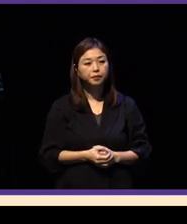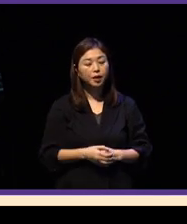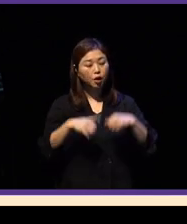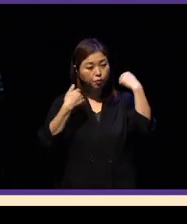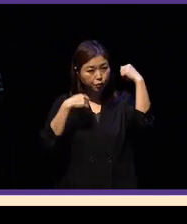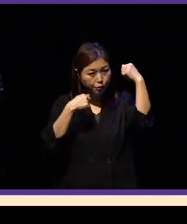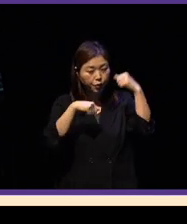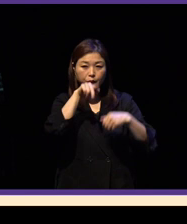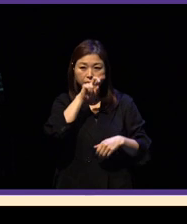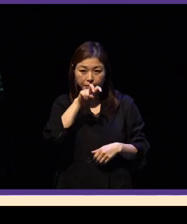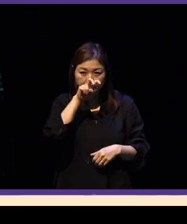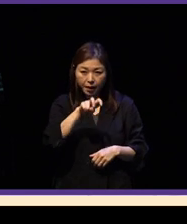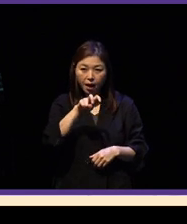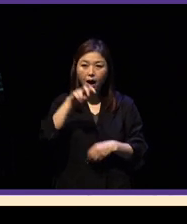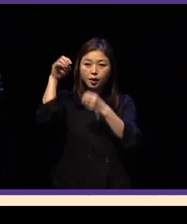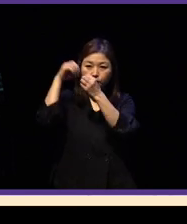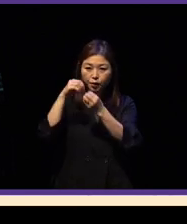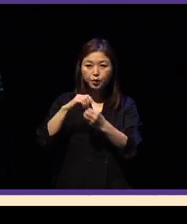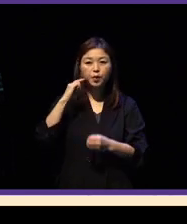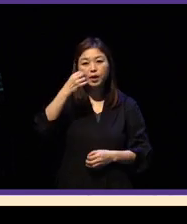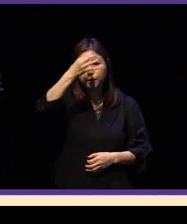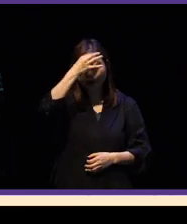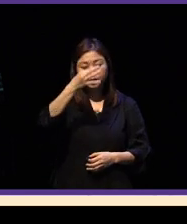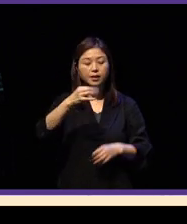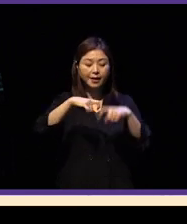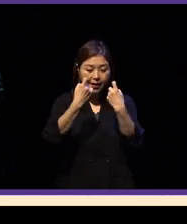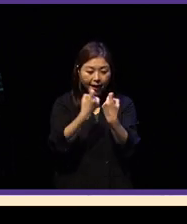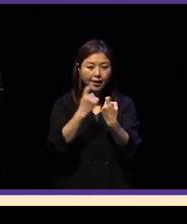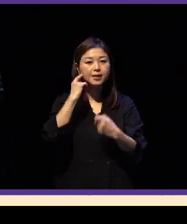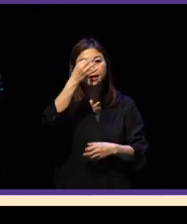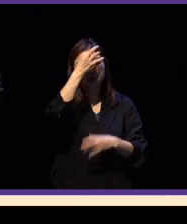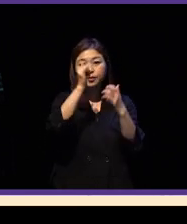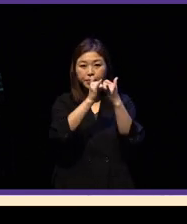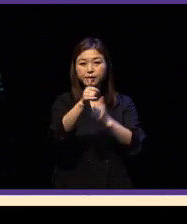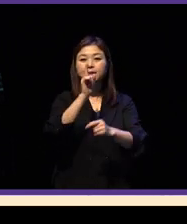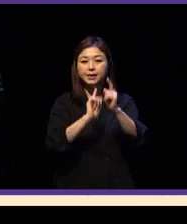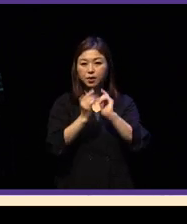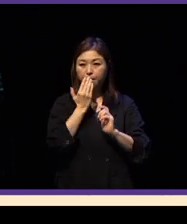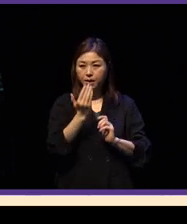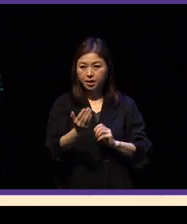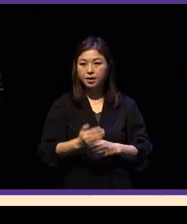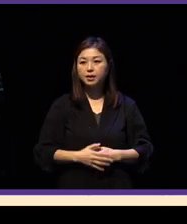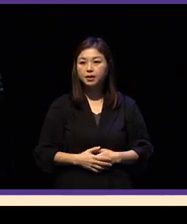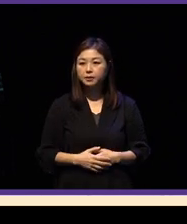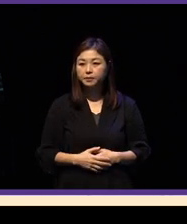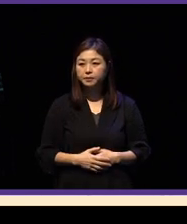무용과 음악, 전통예술 분야는 개인 예술가도 신청이 가능합니다.